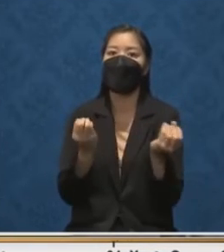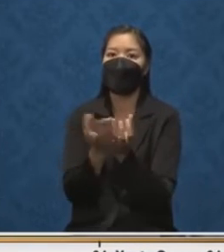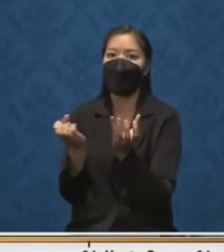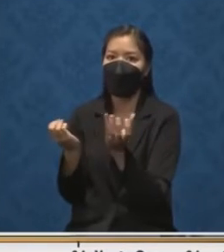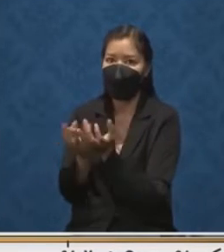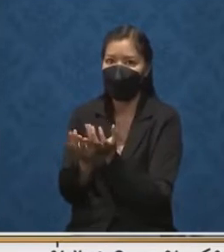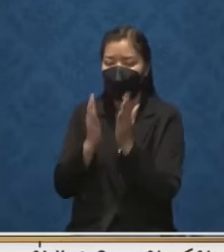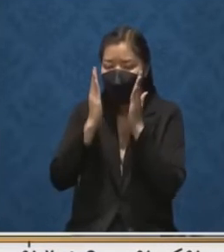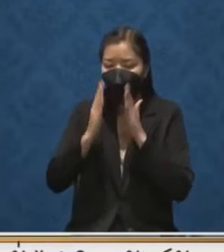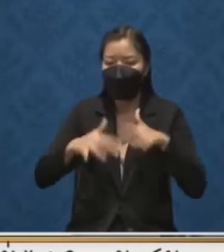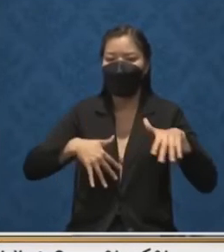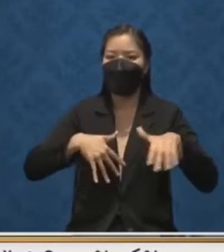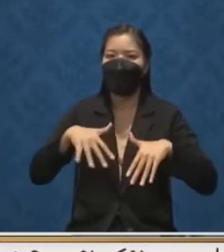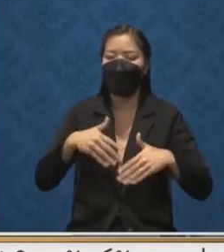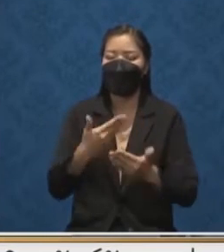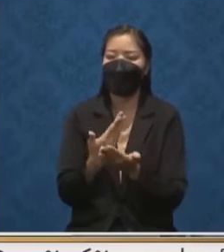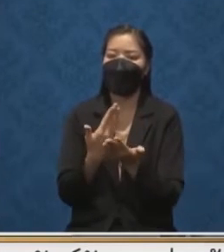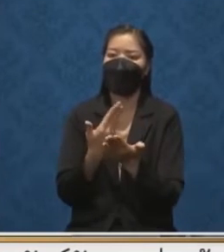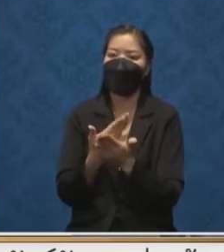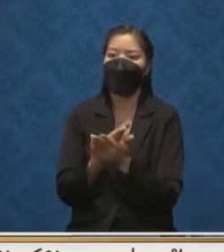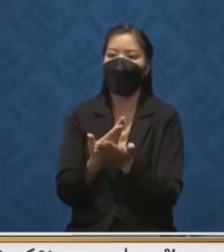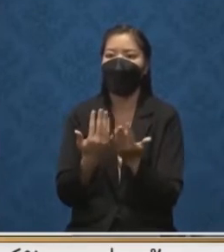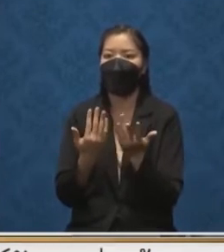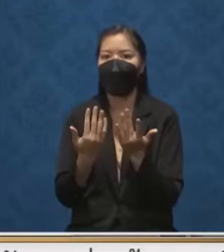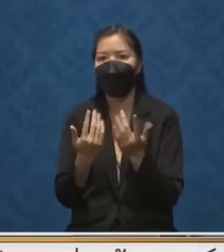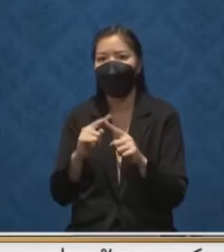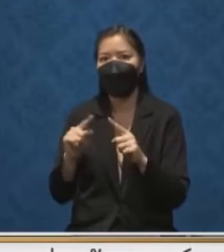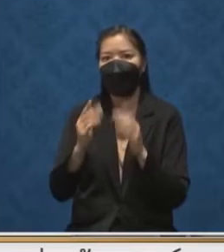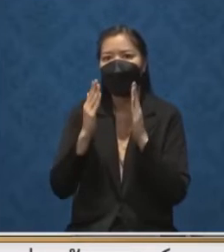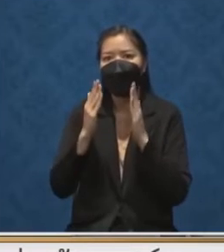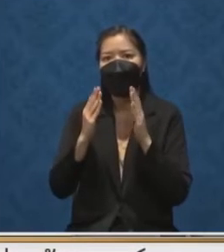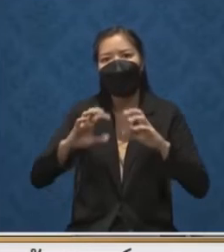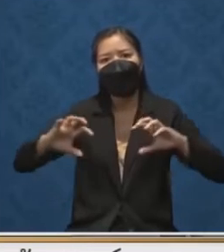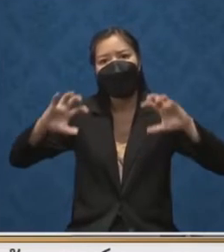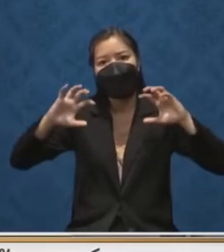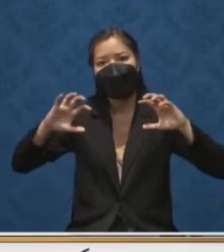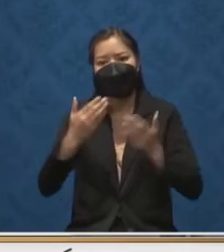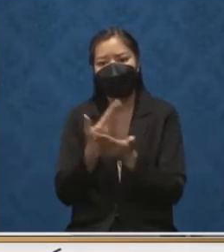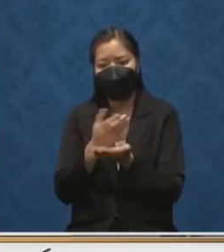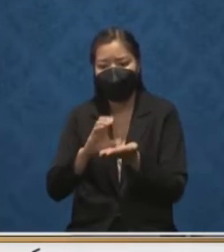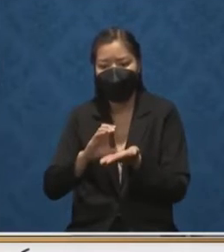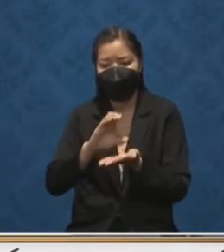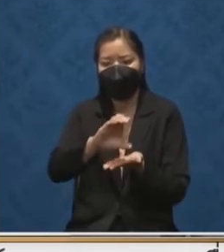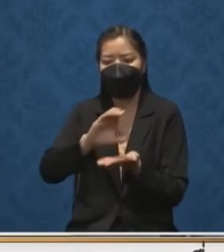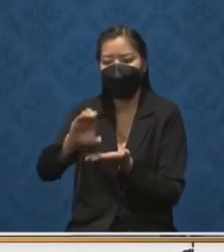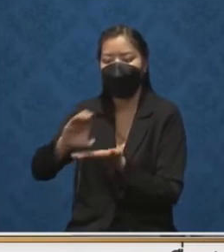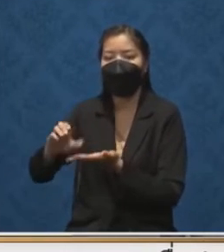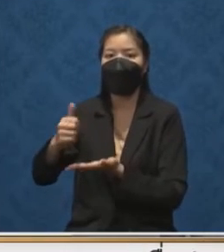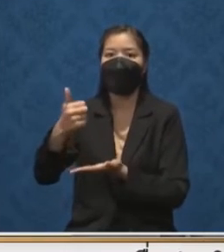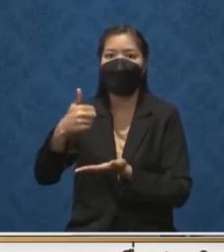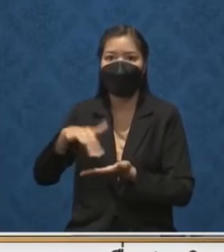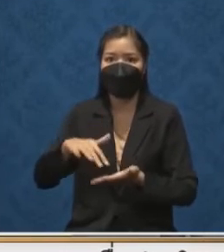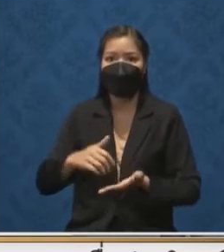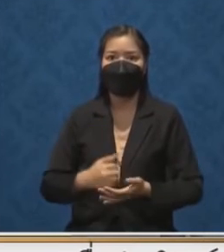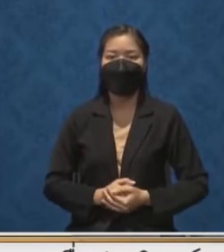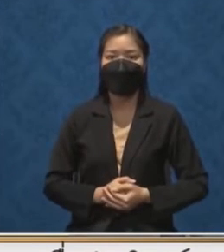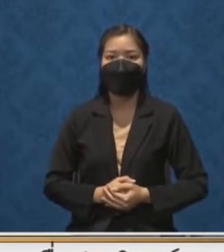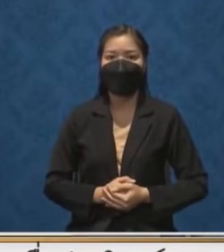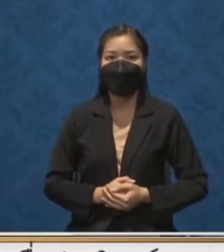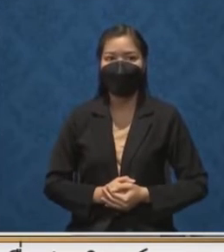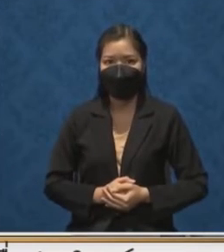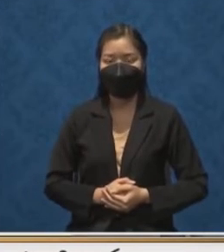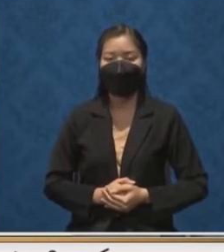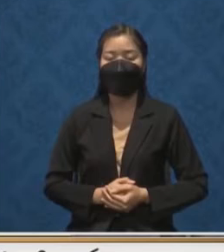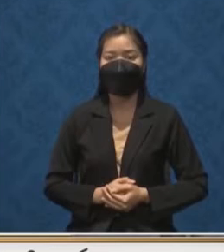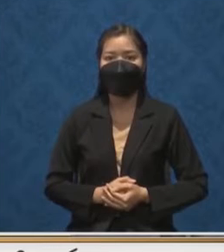นี่ยกลับไม่มีเงินเหลืออยู่ที่จะมาใช้จ่ายได้เพราะว่าถูกงบประจำต่างๆกินไปหมด